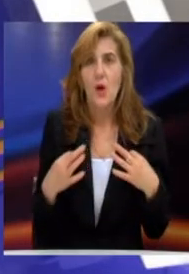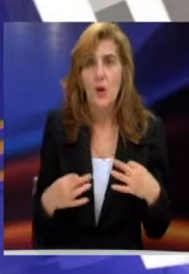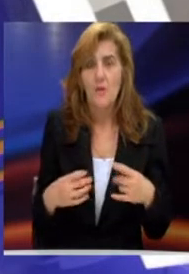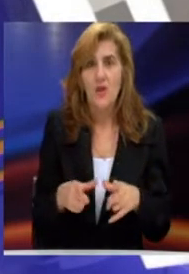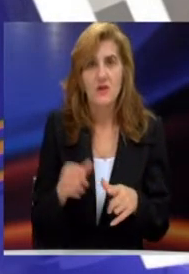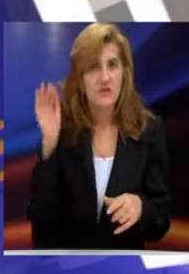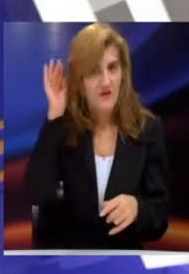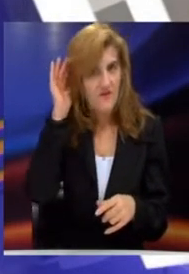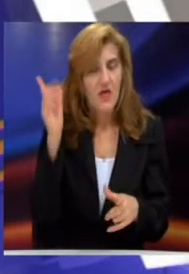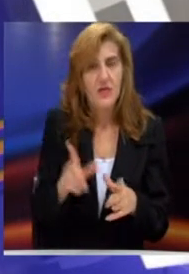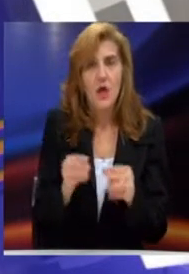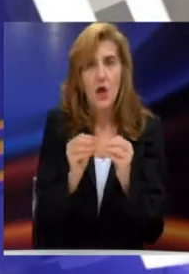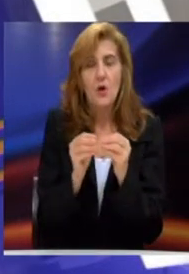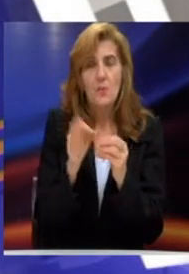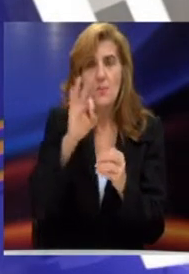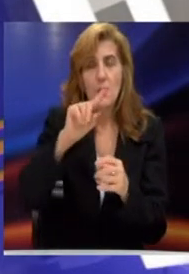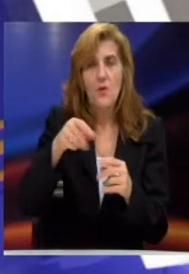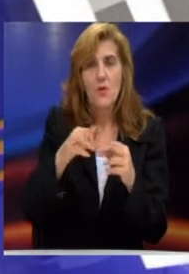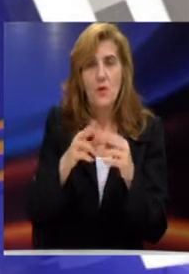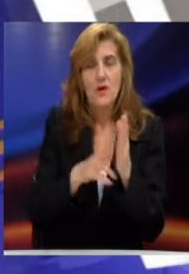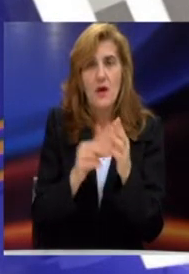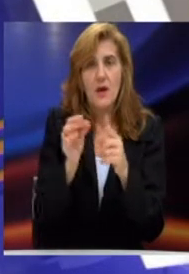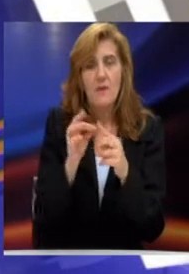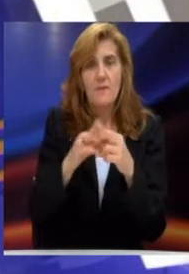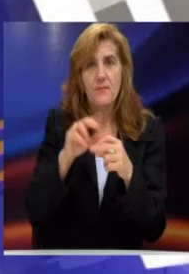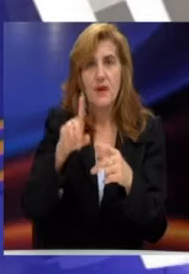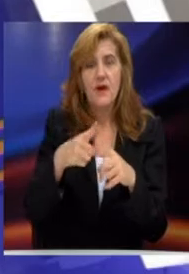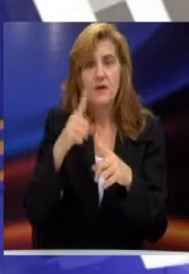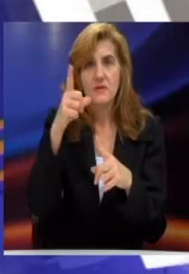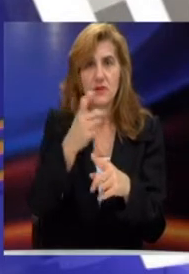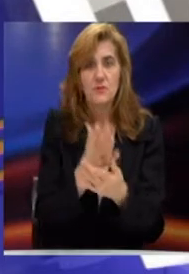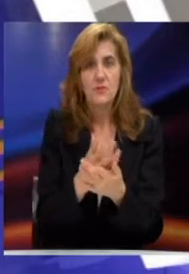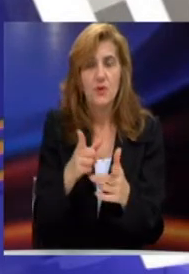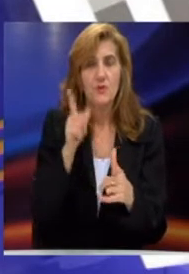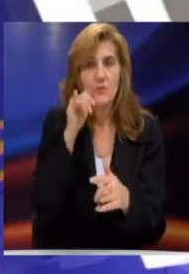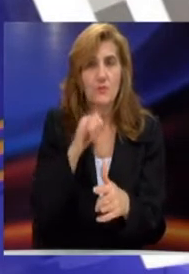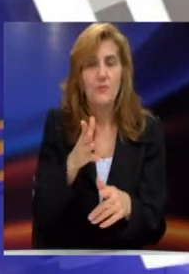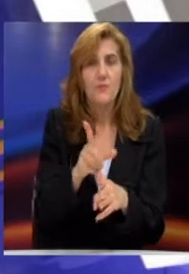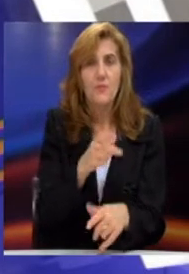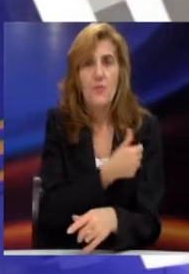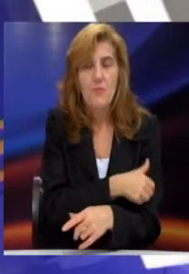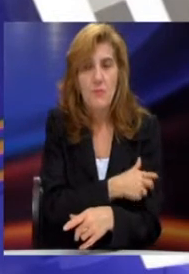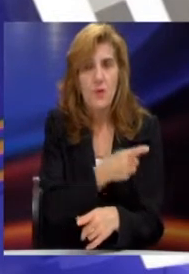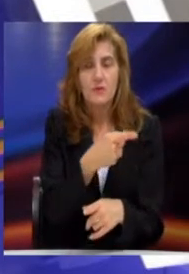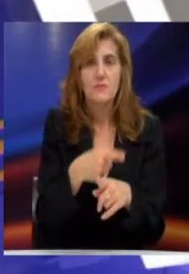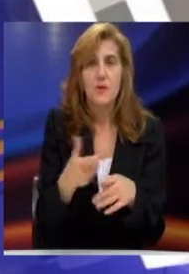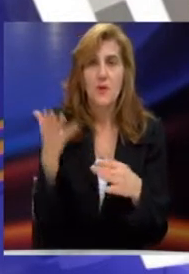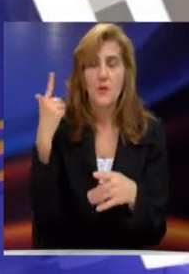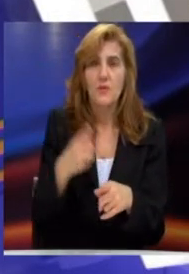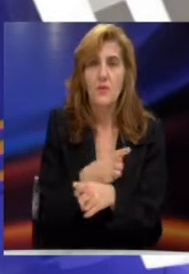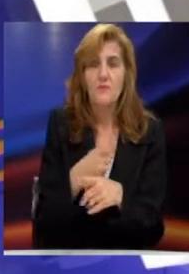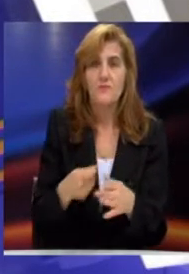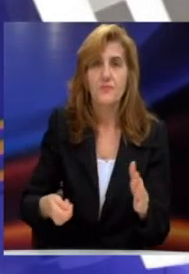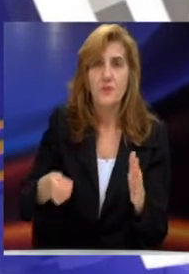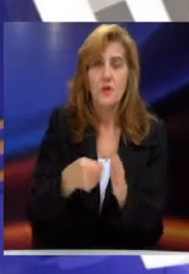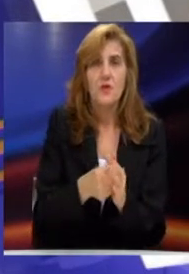Predsjednik pokrajinske vlade Bojan Pajtić obišao je radove na rekonstrukciji operacionog bloka opšte bolnice u kojoj je preko uprave za kapitalno ulaganje u prethodnom